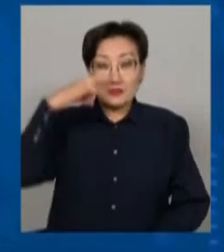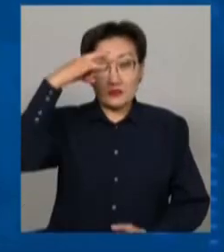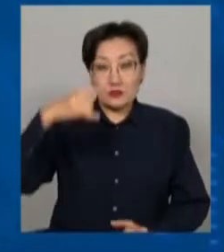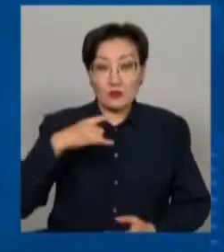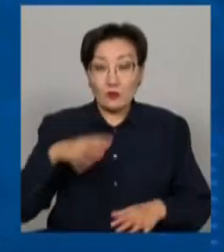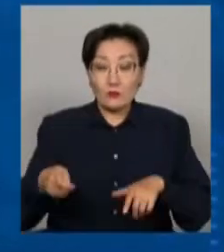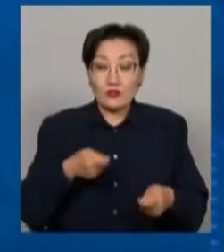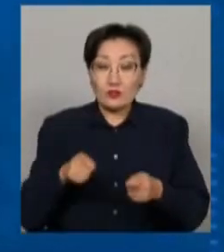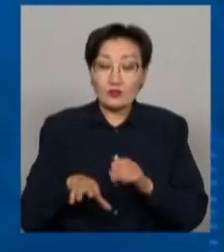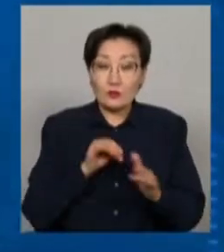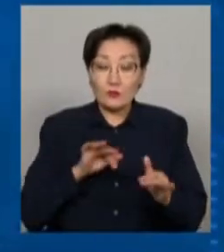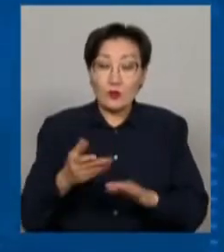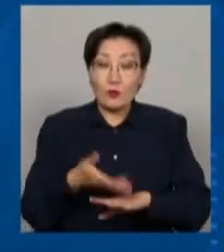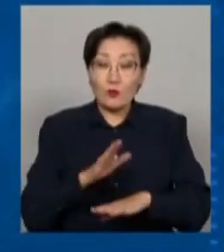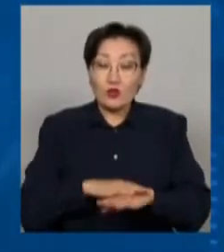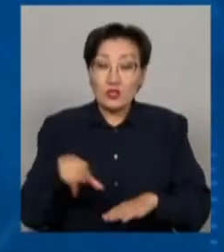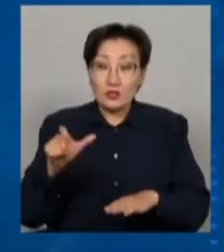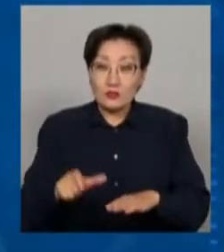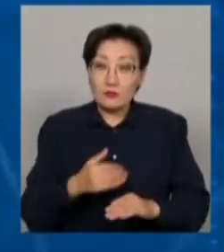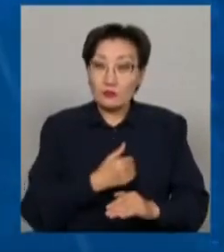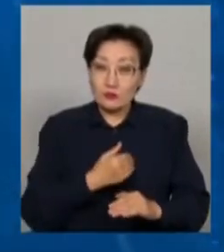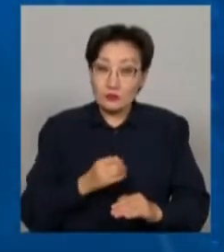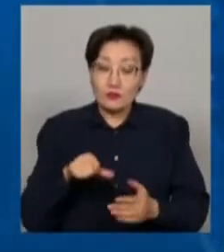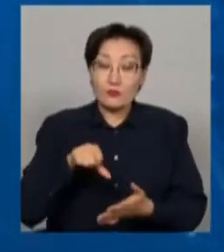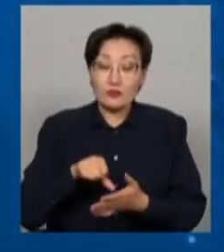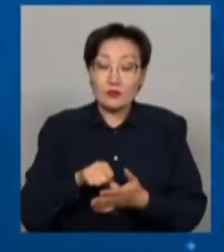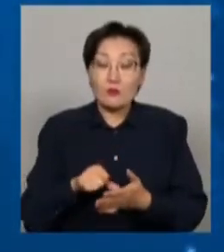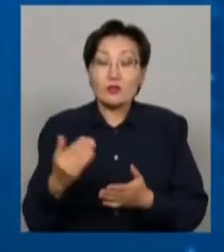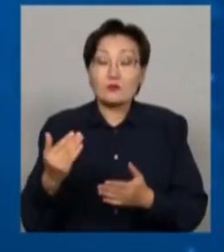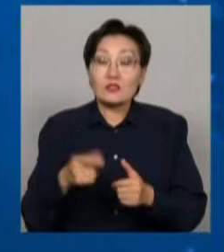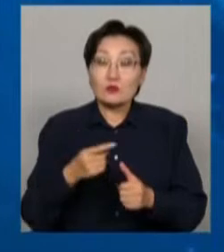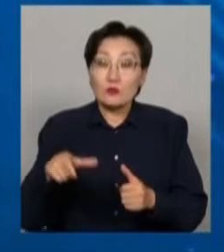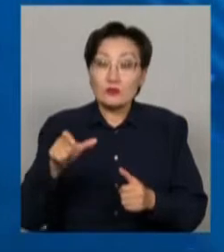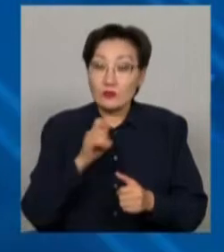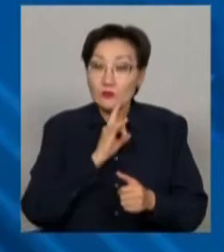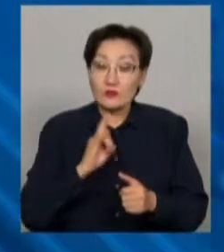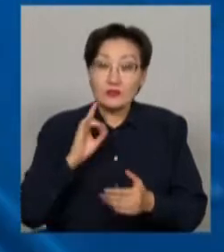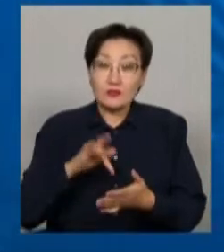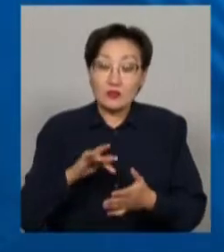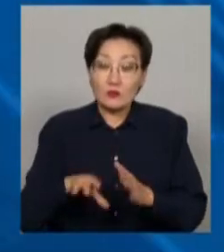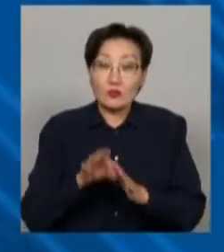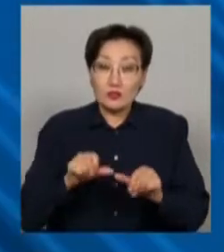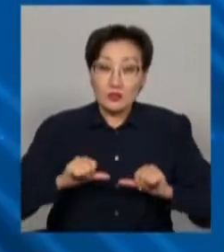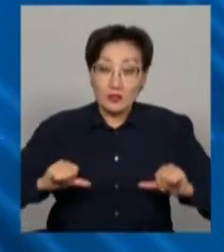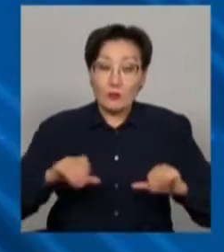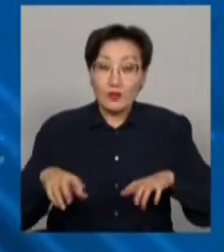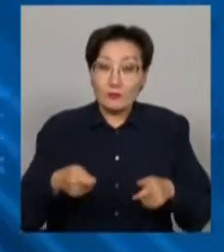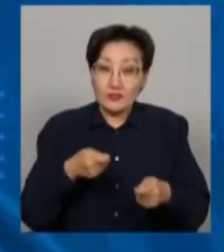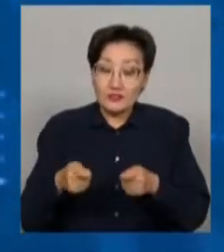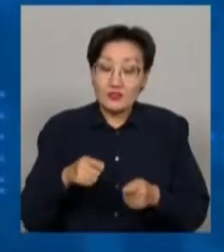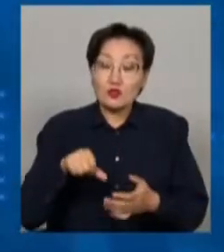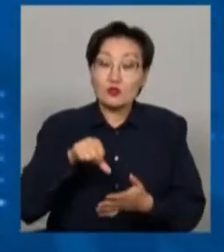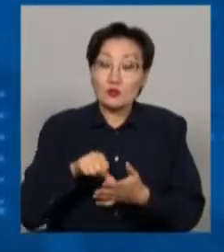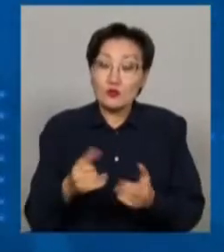Қазақстанда президент болуға Польша азаматының да ниеті бар екен. Балли Мажитс есімді азаматша орталық сайлау комиссиясына президенттікке үміткер